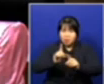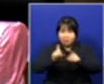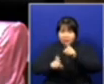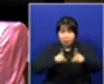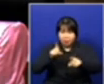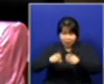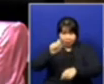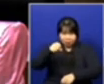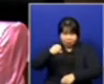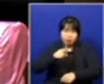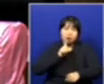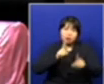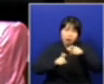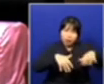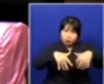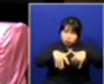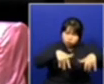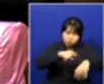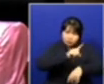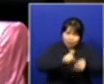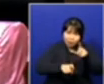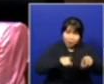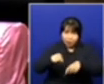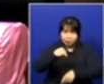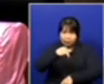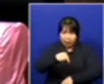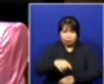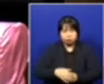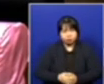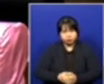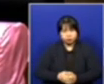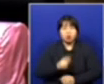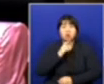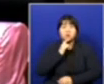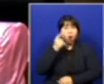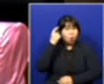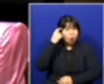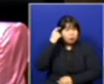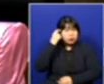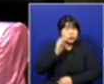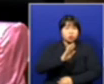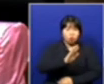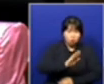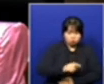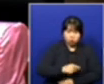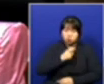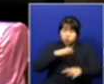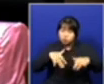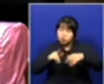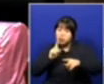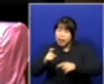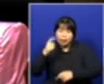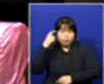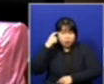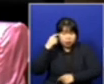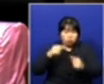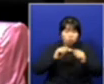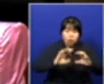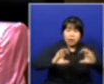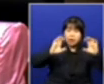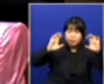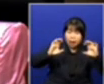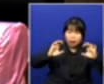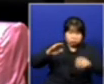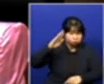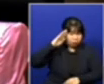ามพี่น้องประชาชนอยู่แล้วว่าทัศนคติความคิดเห็นต่อรัฐบาลพลเอกประยุทธ์จันทร์โอชาตั้งแต่ปฏิวัติยึดอำนาจเขามาเนี่